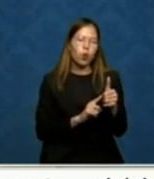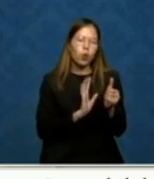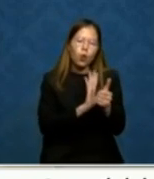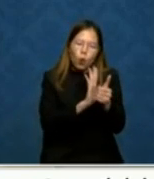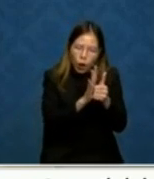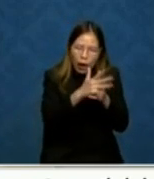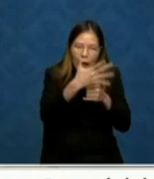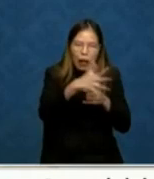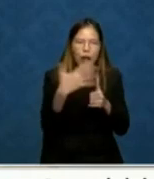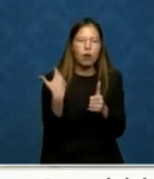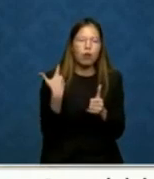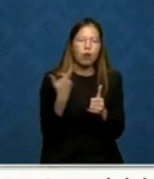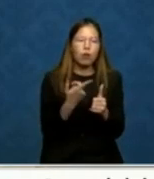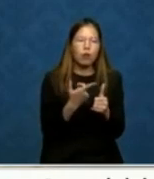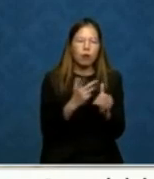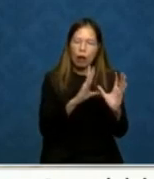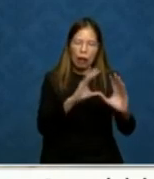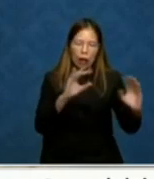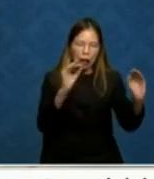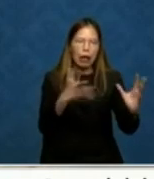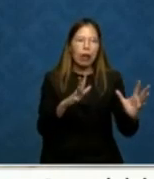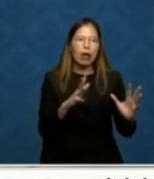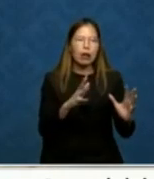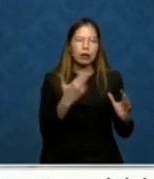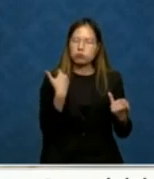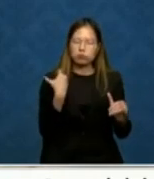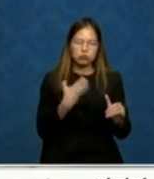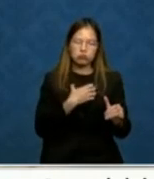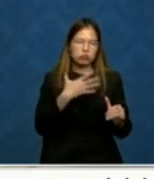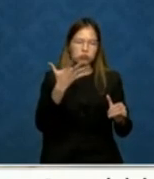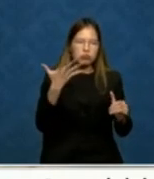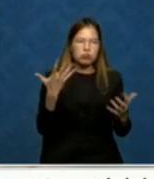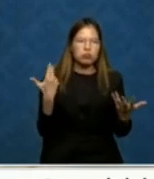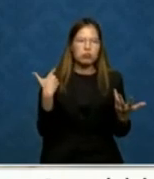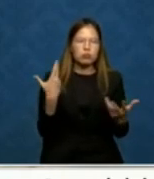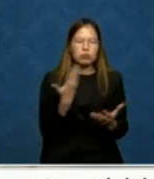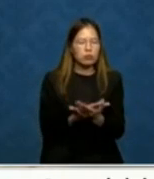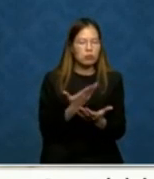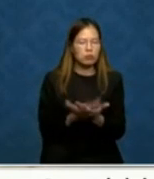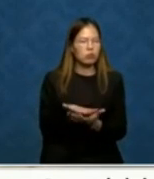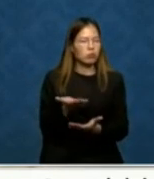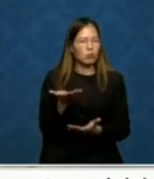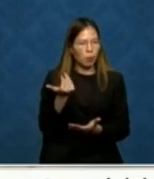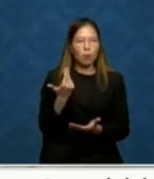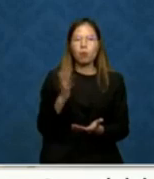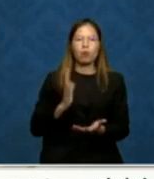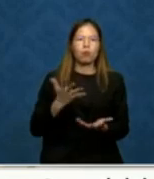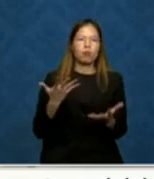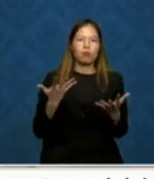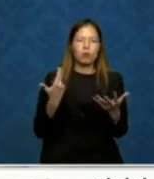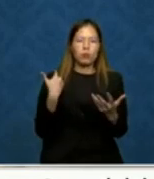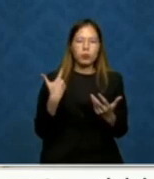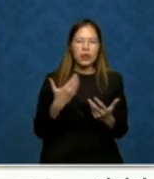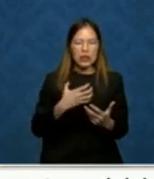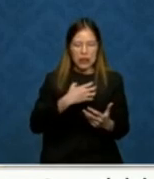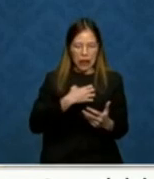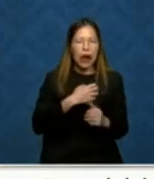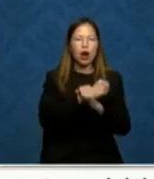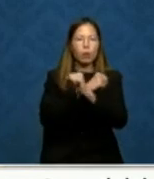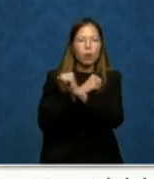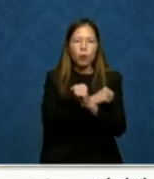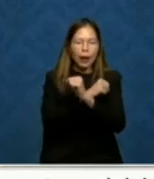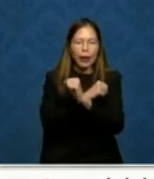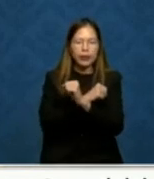ามจริงอยู่แล้วครับเขาไม่ได้ต้องการเงินเขาต้องการความปลอดภัยเขาต้อง